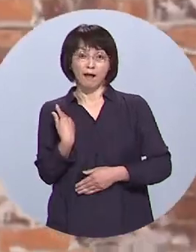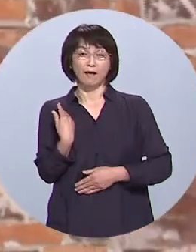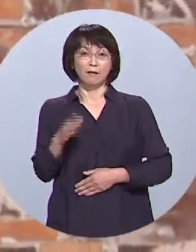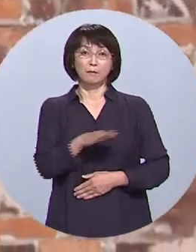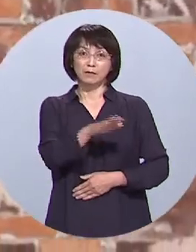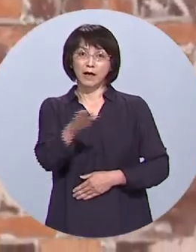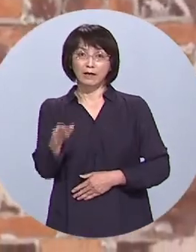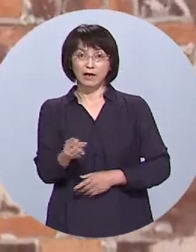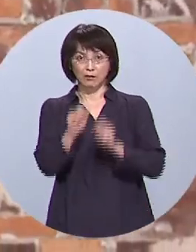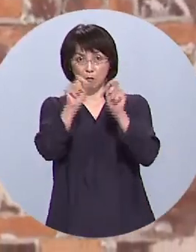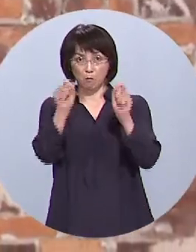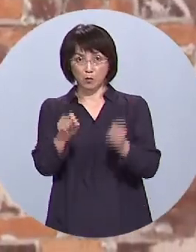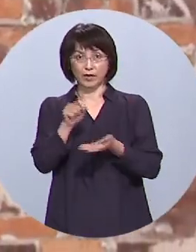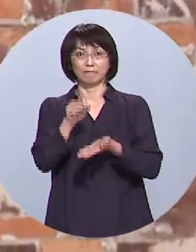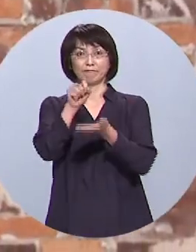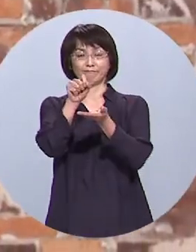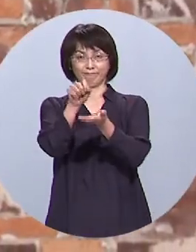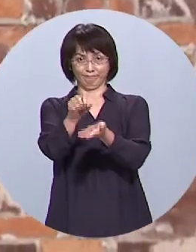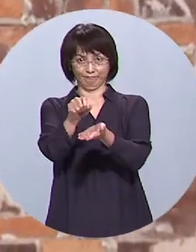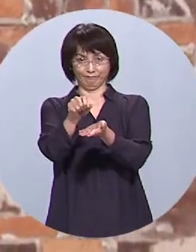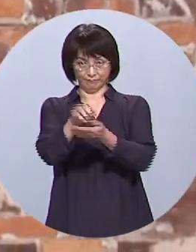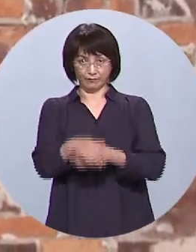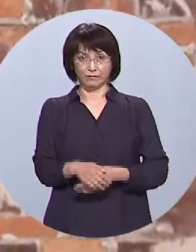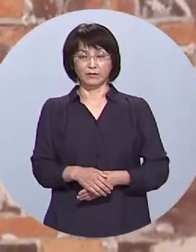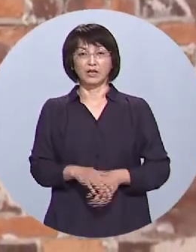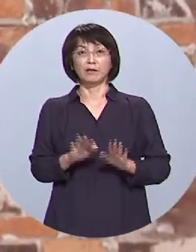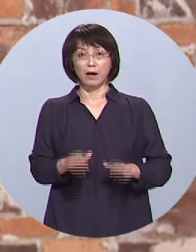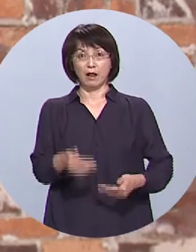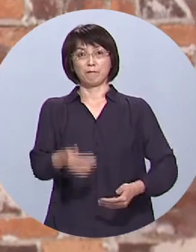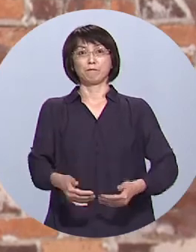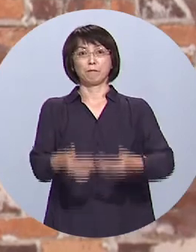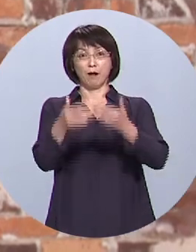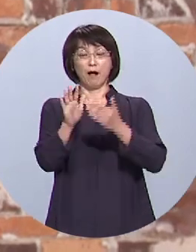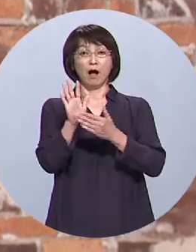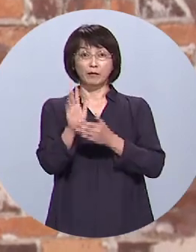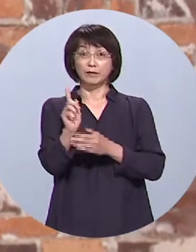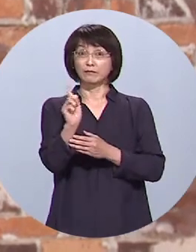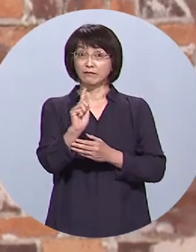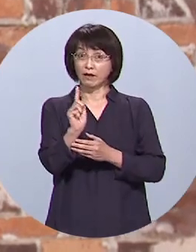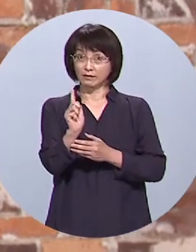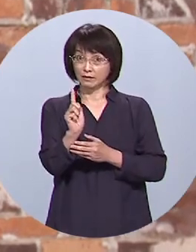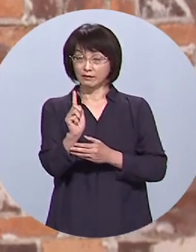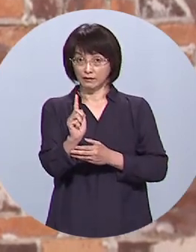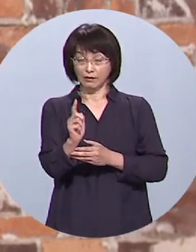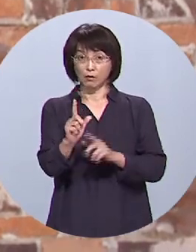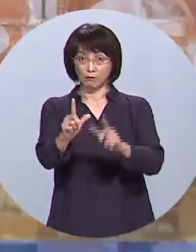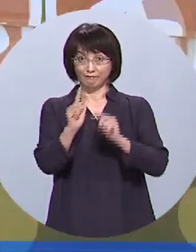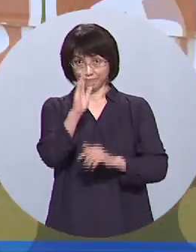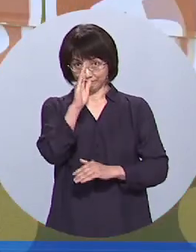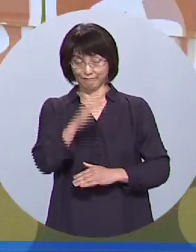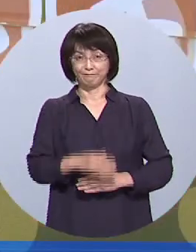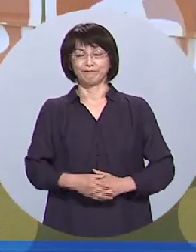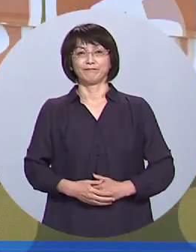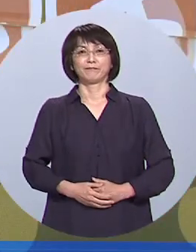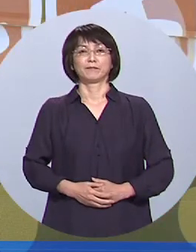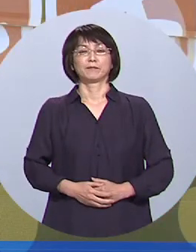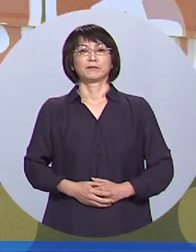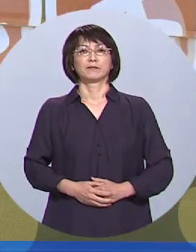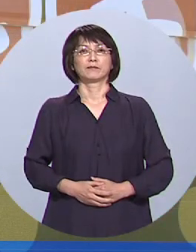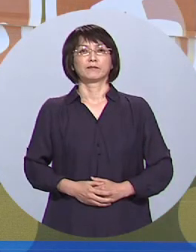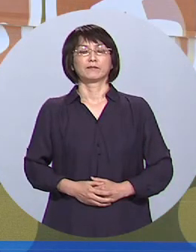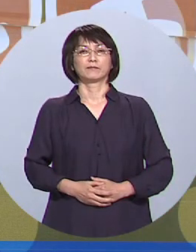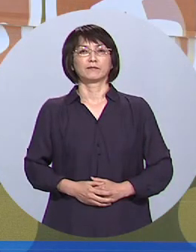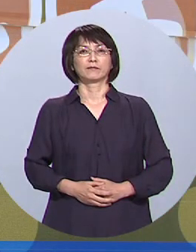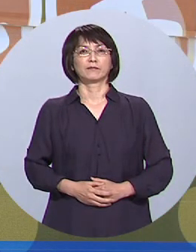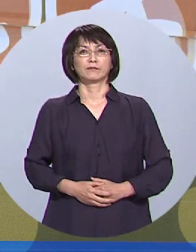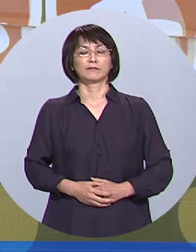皆さんに問題です。 問題、 はい、これから出てくる映像一体何でしょうか。お答えください。 7、